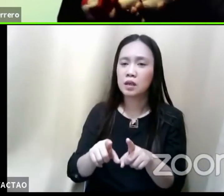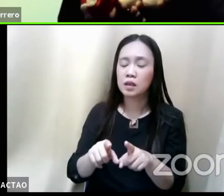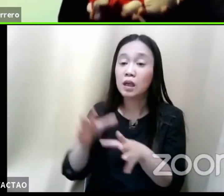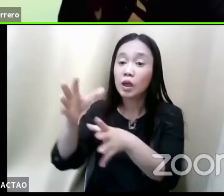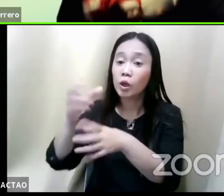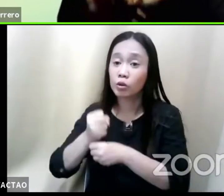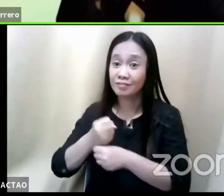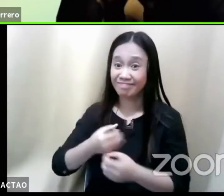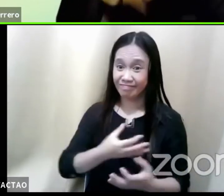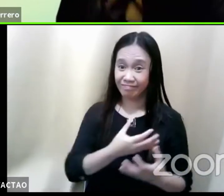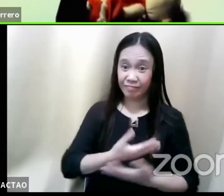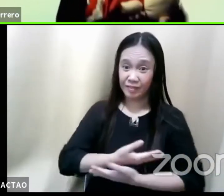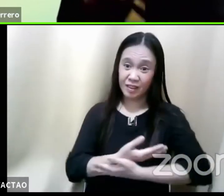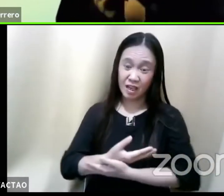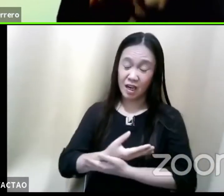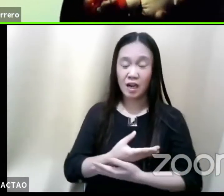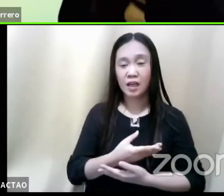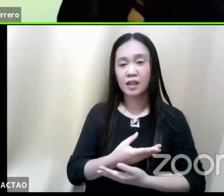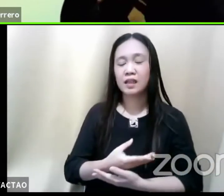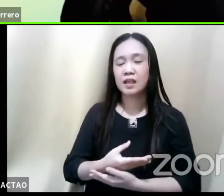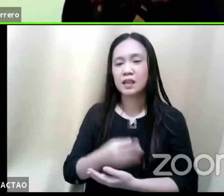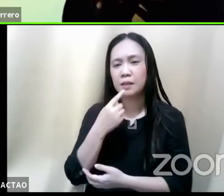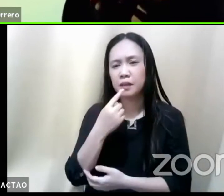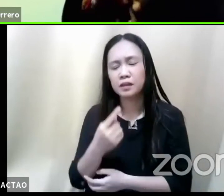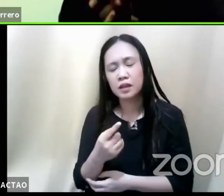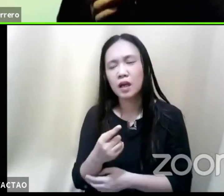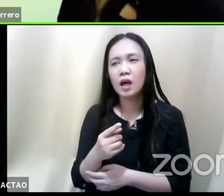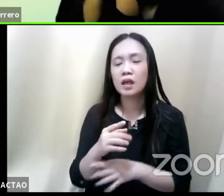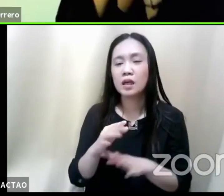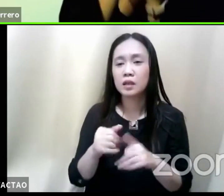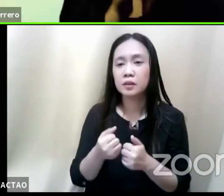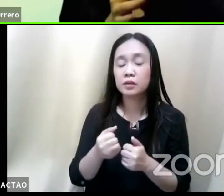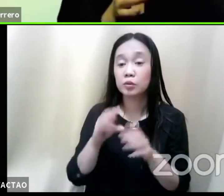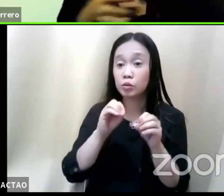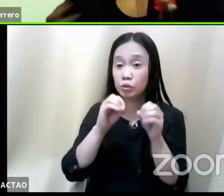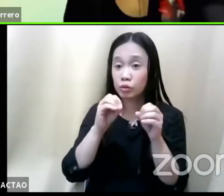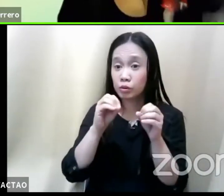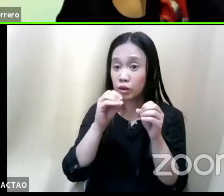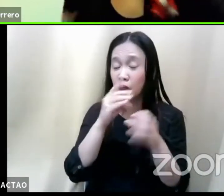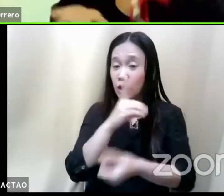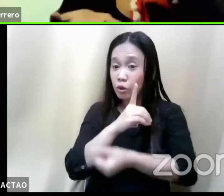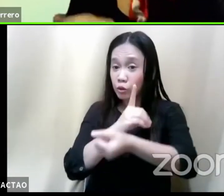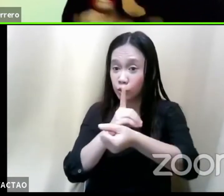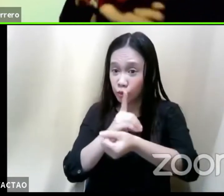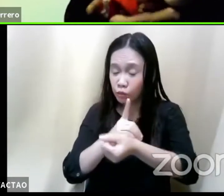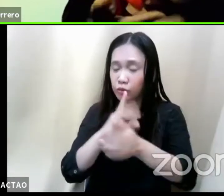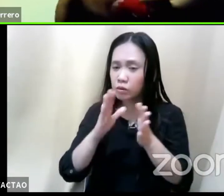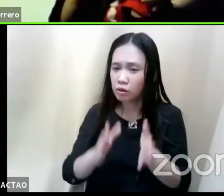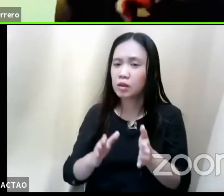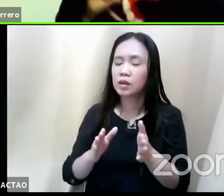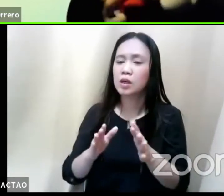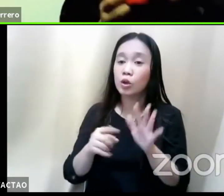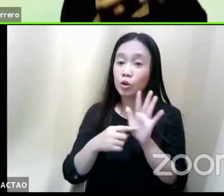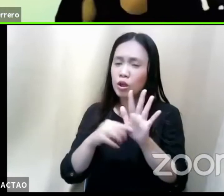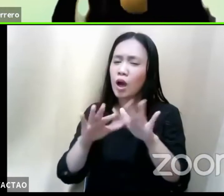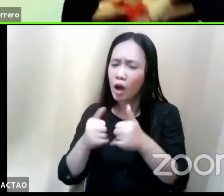doll, kwento niya kung anong sabi ng doktor pag emergency, paano siya ibubuhat. So meron siyang Barbie doll, meron siyang tissue paper, tapos pinakita niya